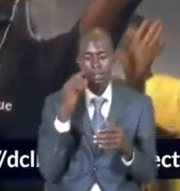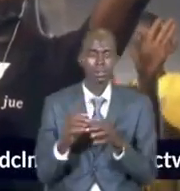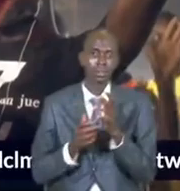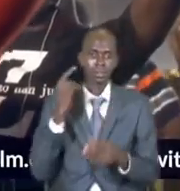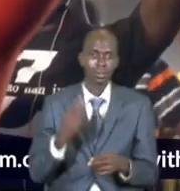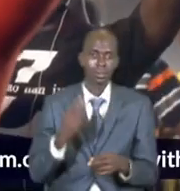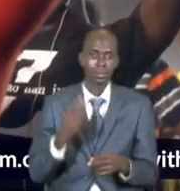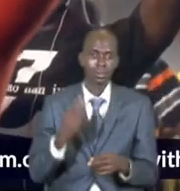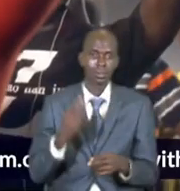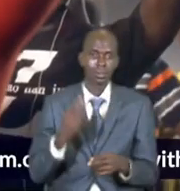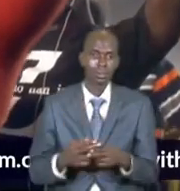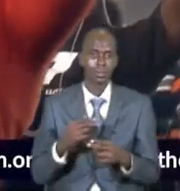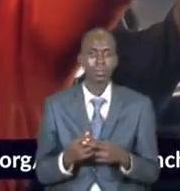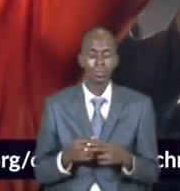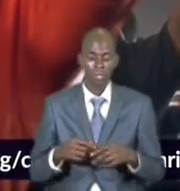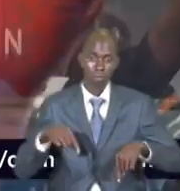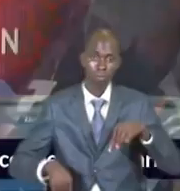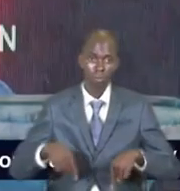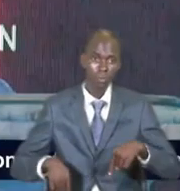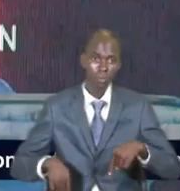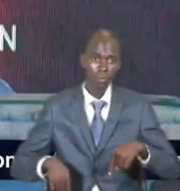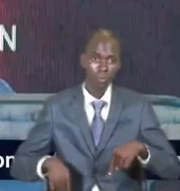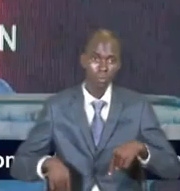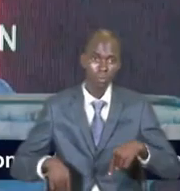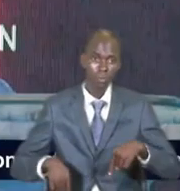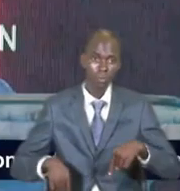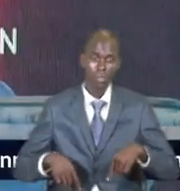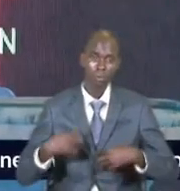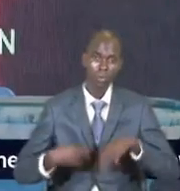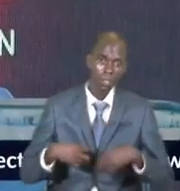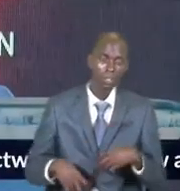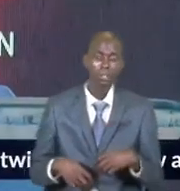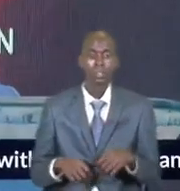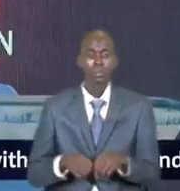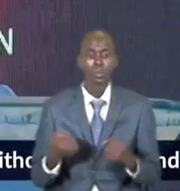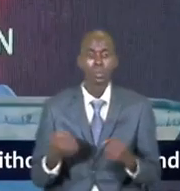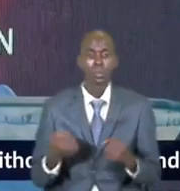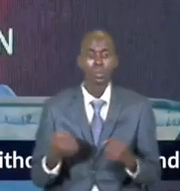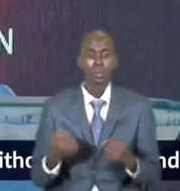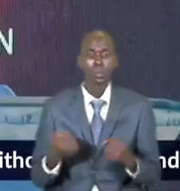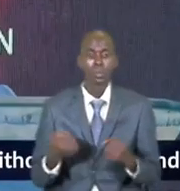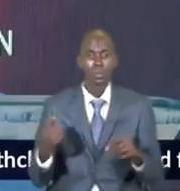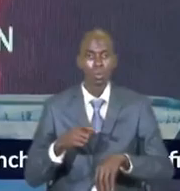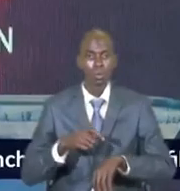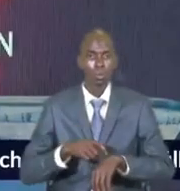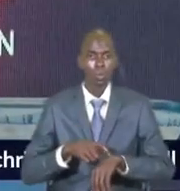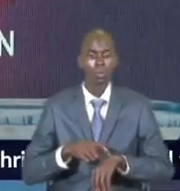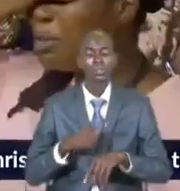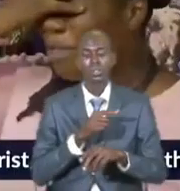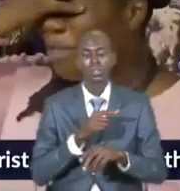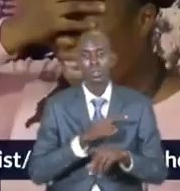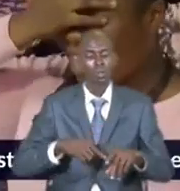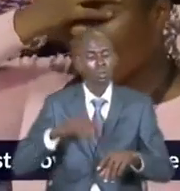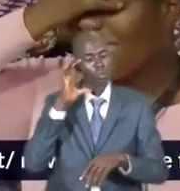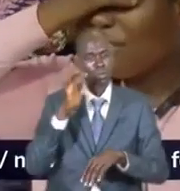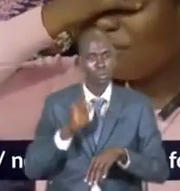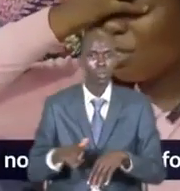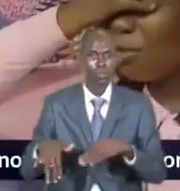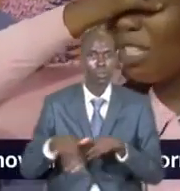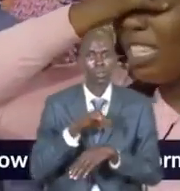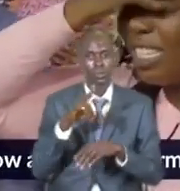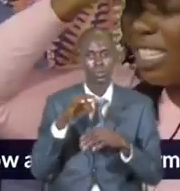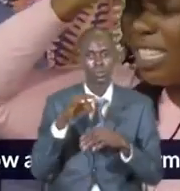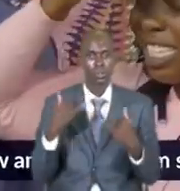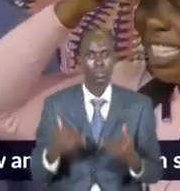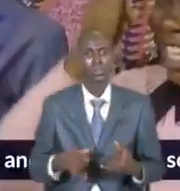man. Ị bụ onye ngwọrọ, onye ọkpụkpụ ya gbajiri agbaji, onye nwe anyị ga-emetụ gị aka ugbu a. Ị